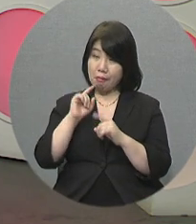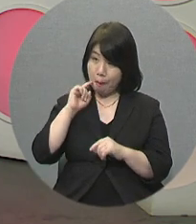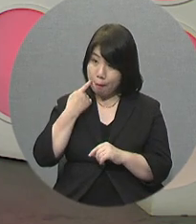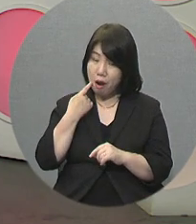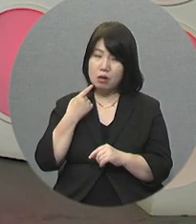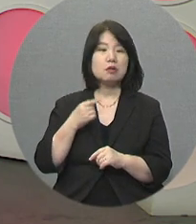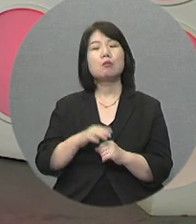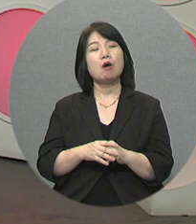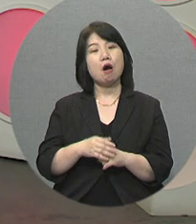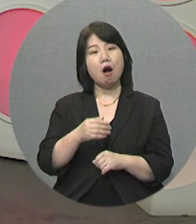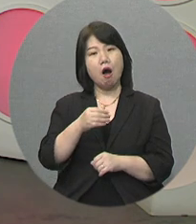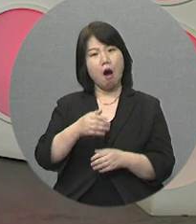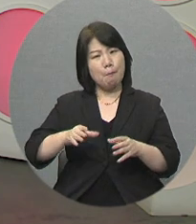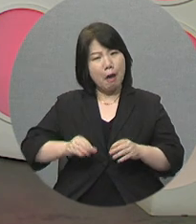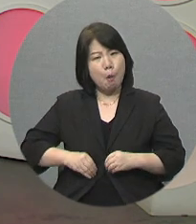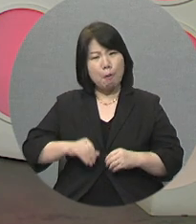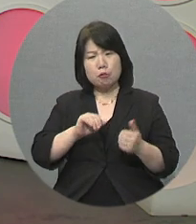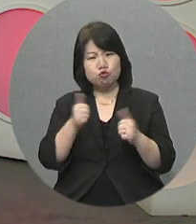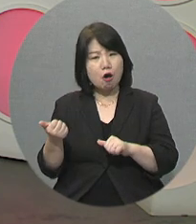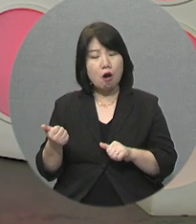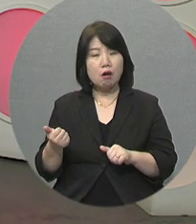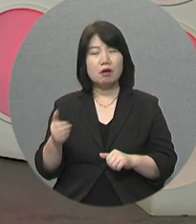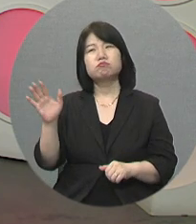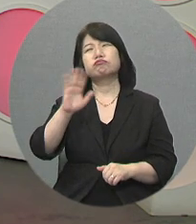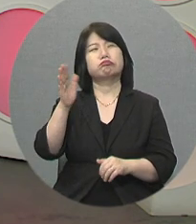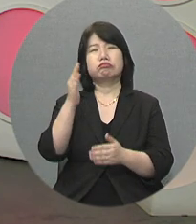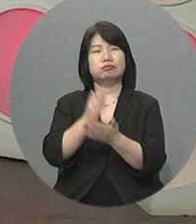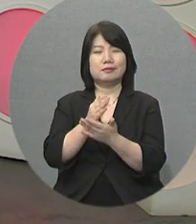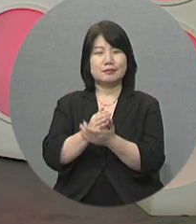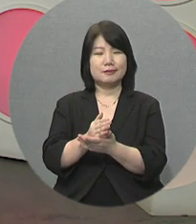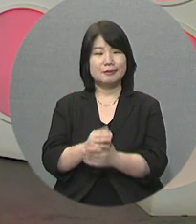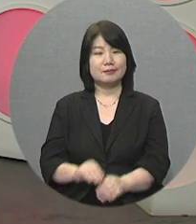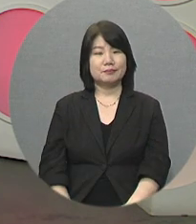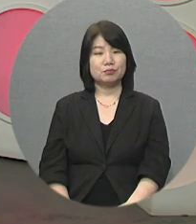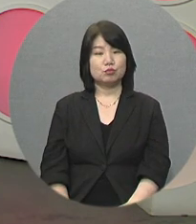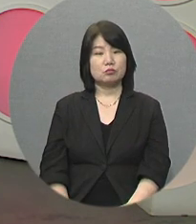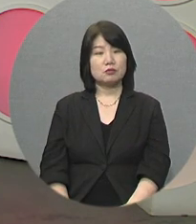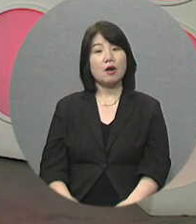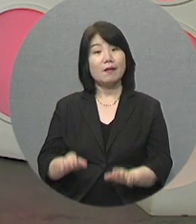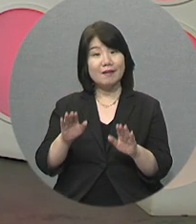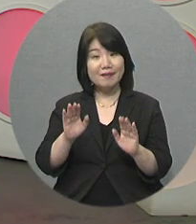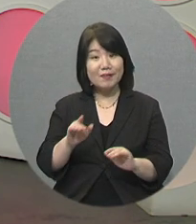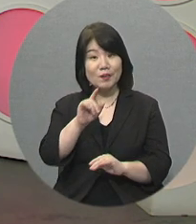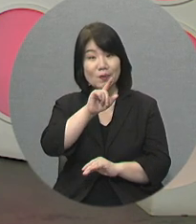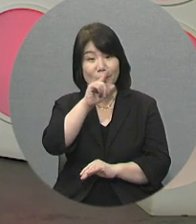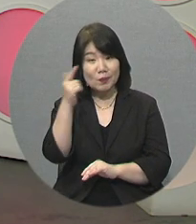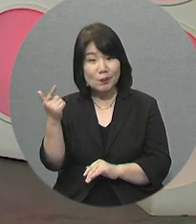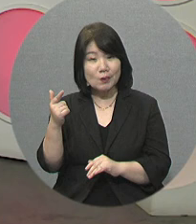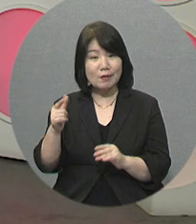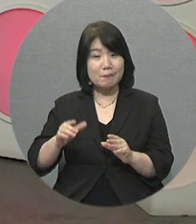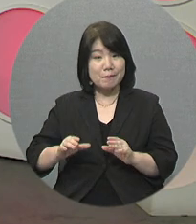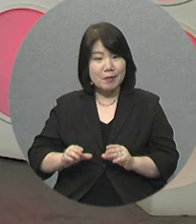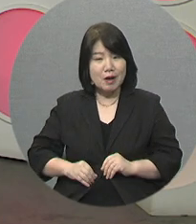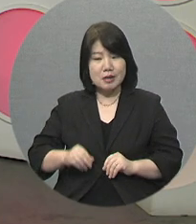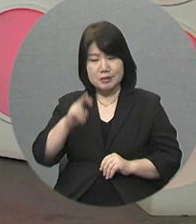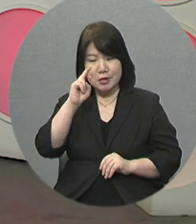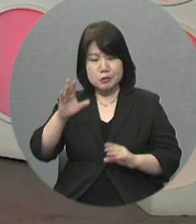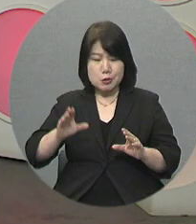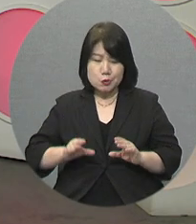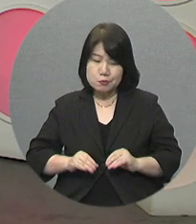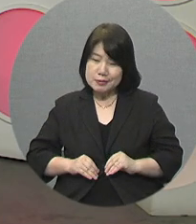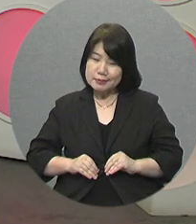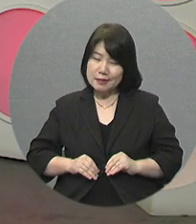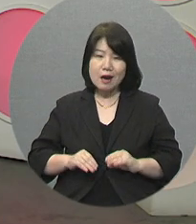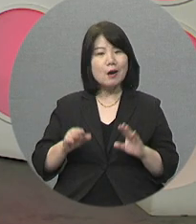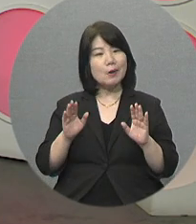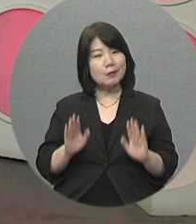배고파 죽겠어! 이렇게 얘기하는 사람은 띠! 네. 아. 근데 이렇대. 오늘 저녁을 굶고, 점심도 굶고, 아침도